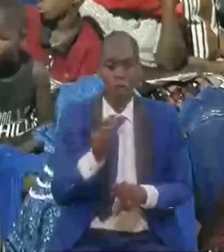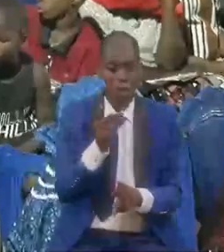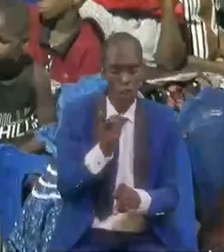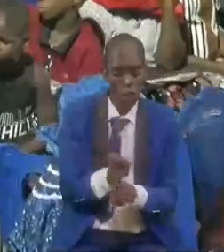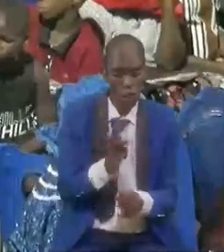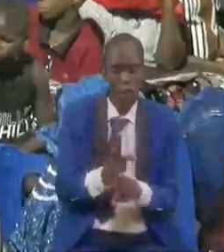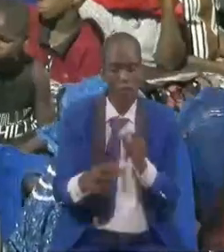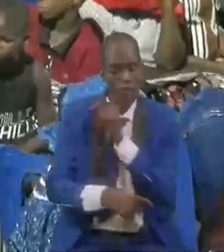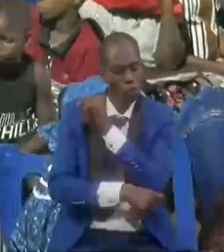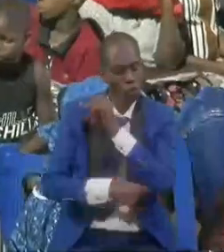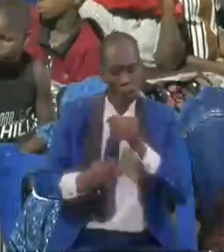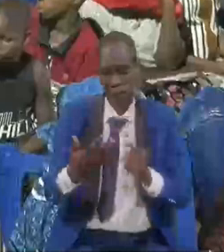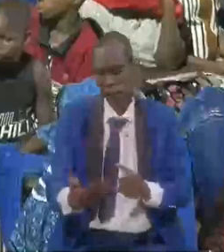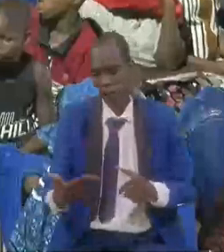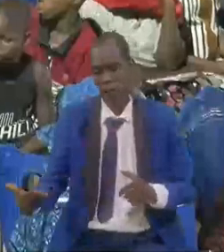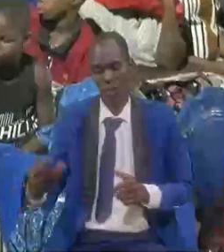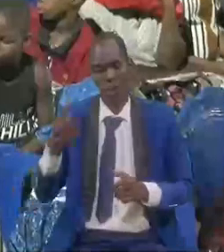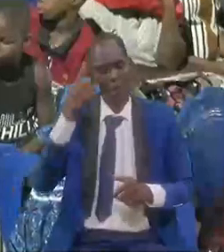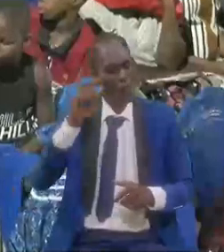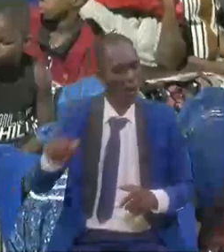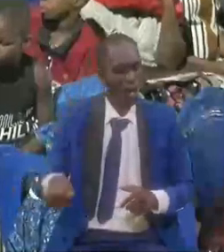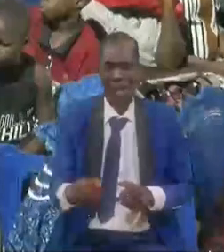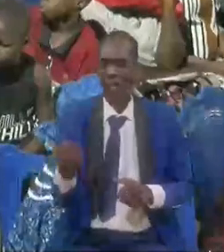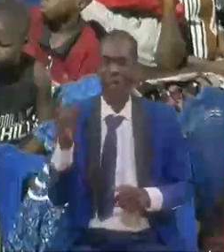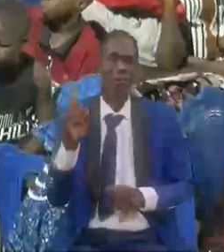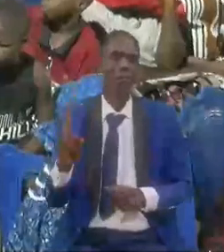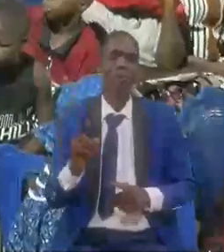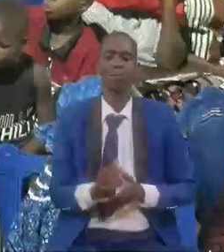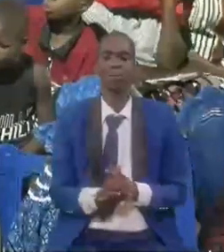volé pour quelqu'un. Pour quelqu'un,